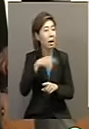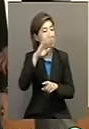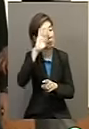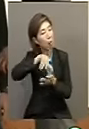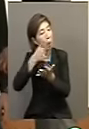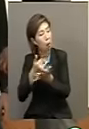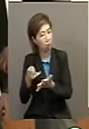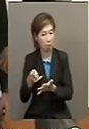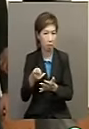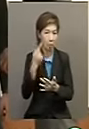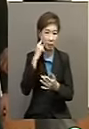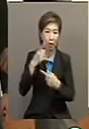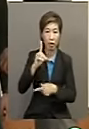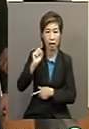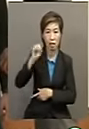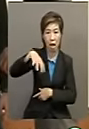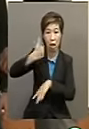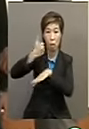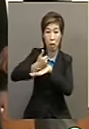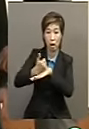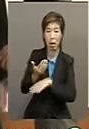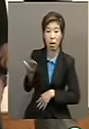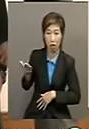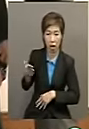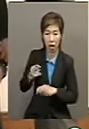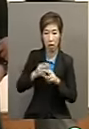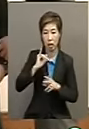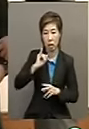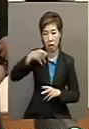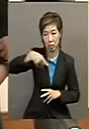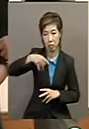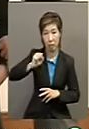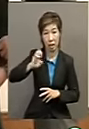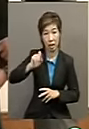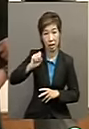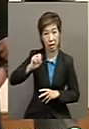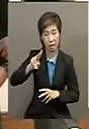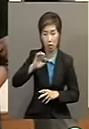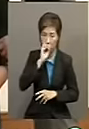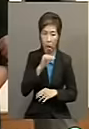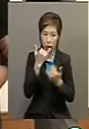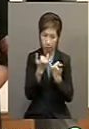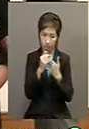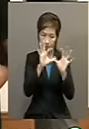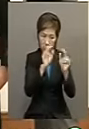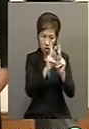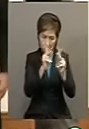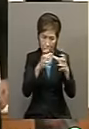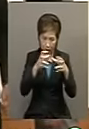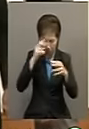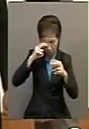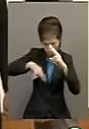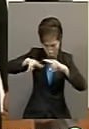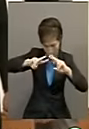ที่อธิบดีกรมสอบสวนคดีพิเศษพันตำรวจเอกไพศิษฐ์วงเมืองบอกว่าตอนนี้เร่งตั้งคณะกรรมการสอบสวนกร